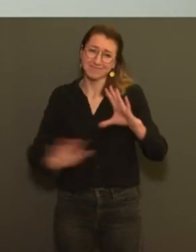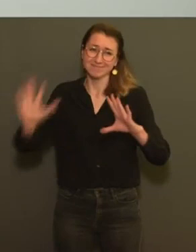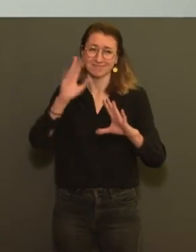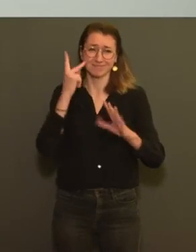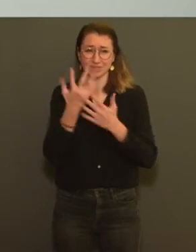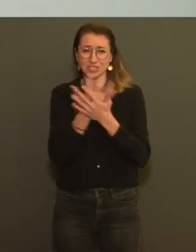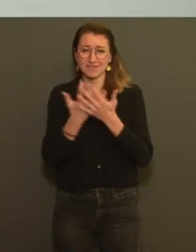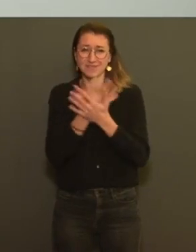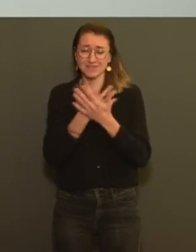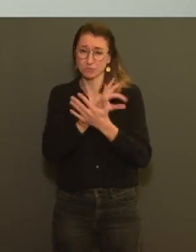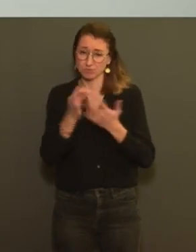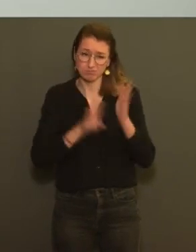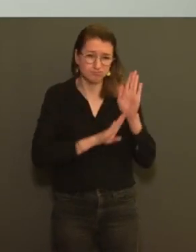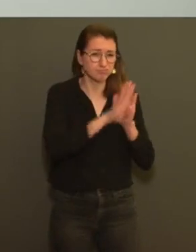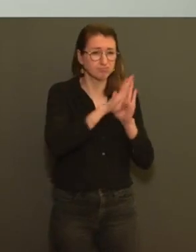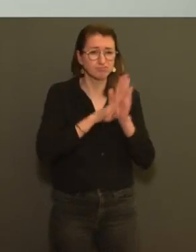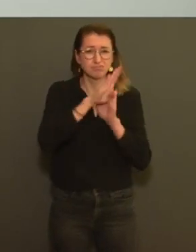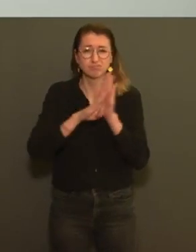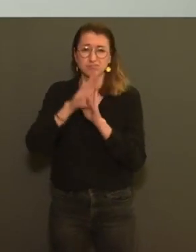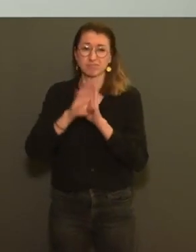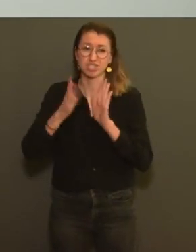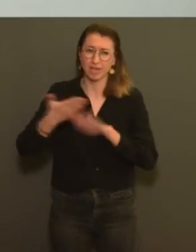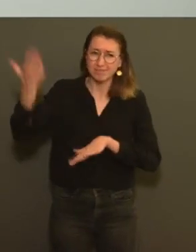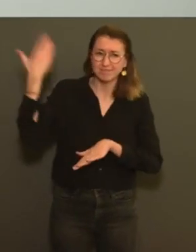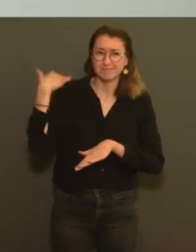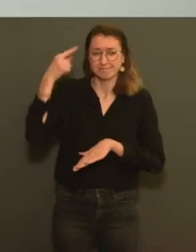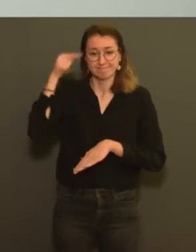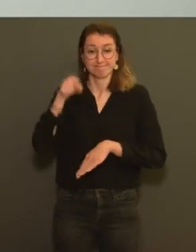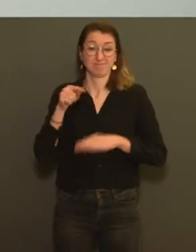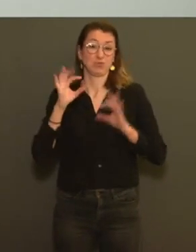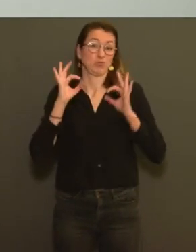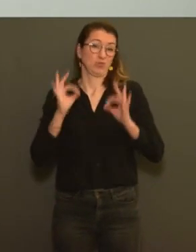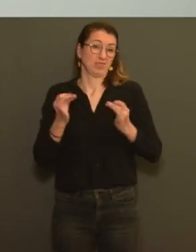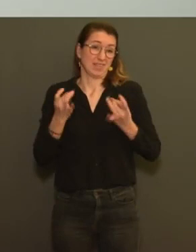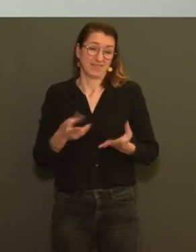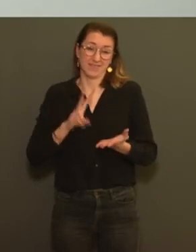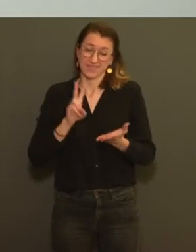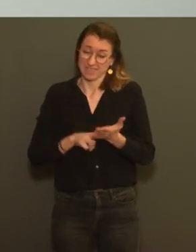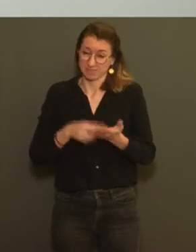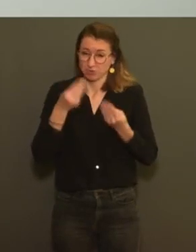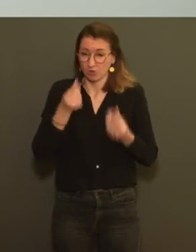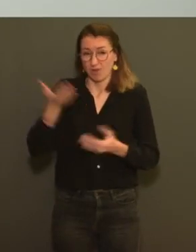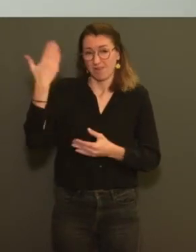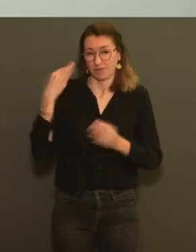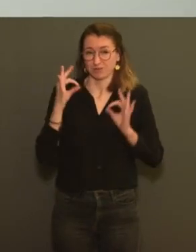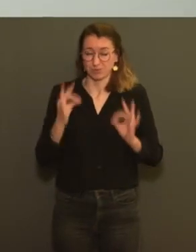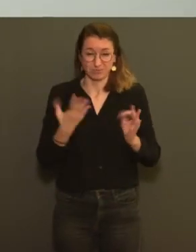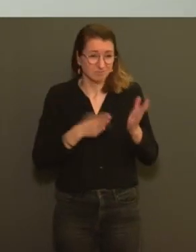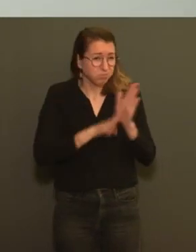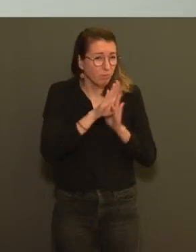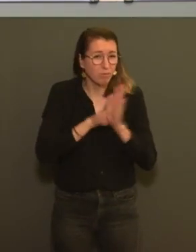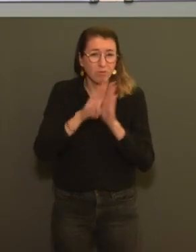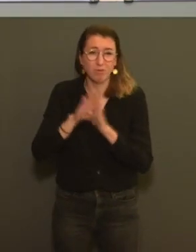C'était inévitable, nous vous l'avions dit et nous le savions. C'était quelque chose qui ne pourrait pas être arrêté aussi